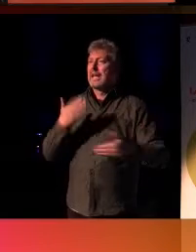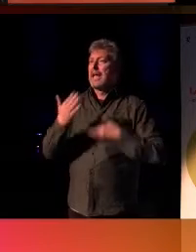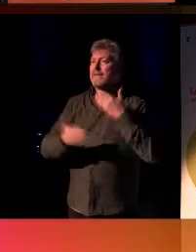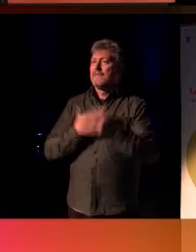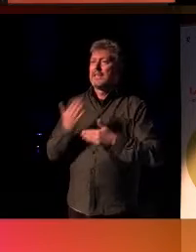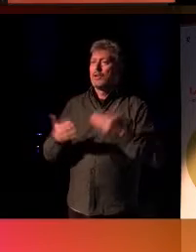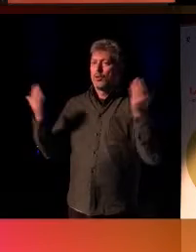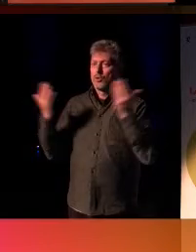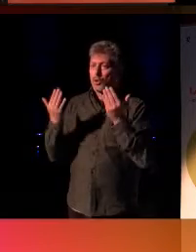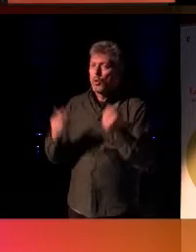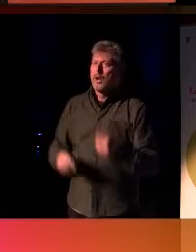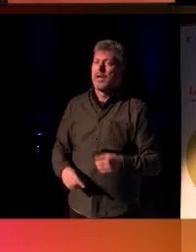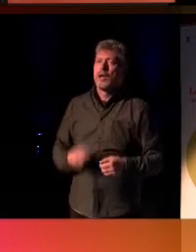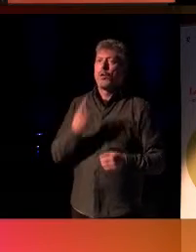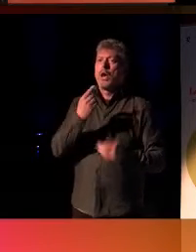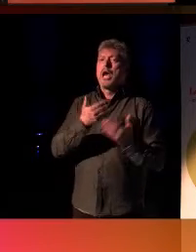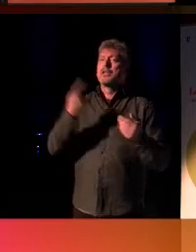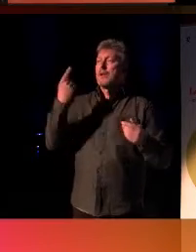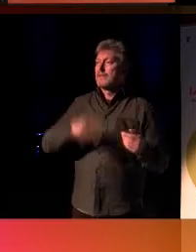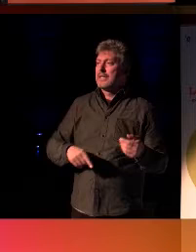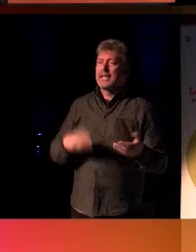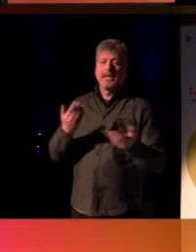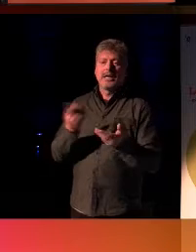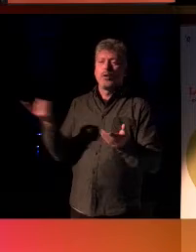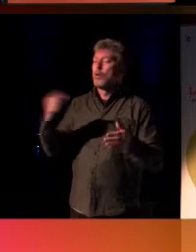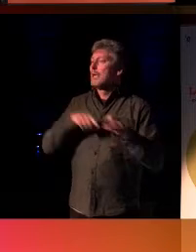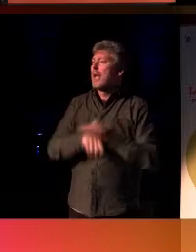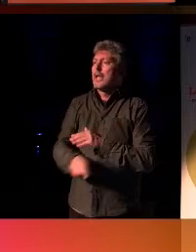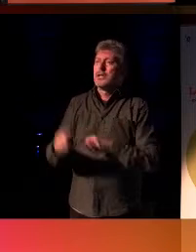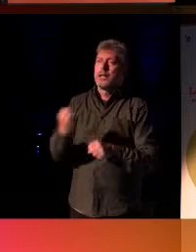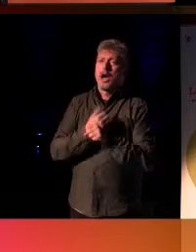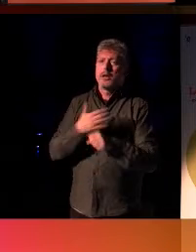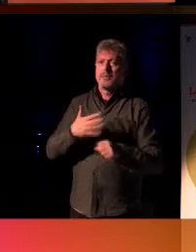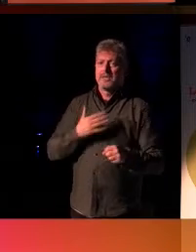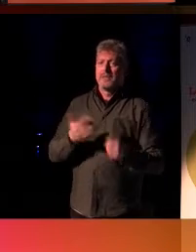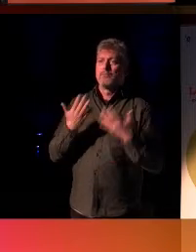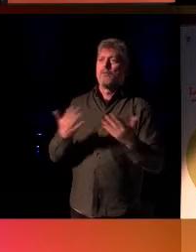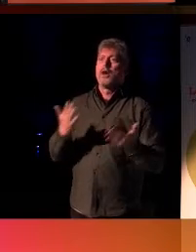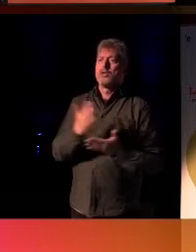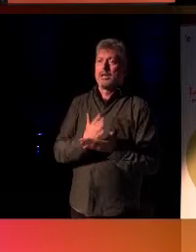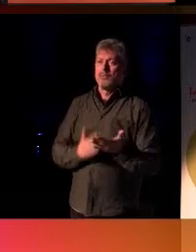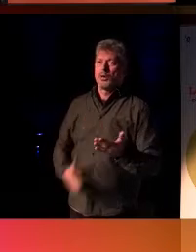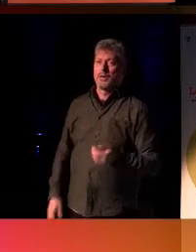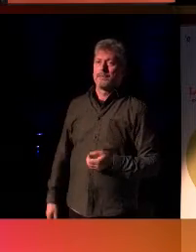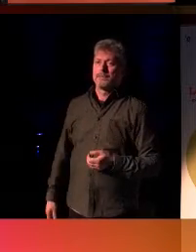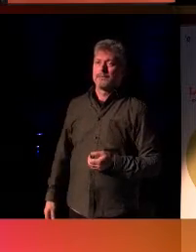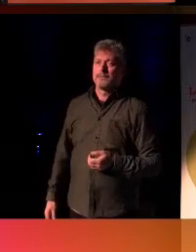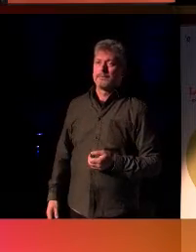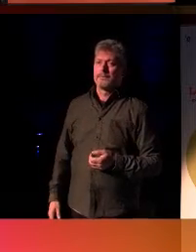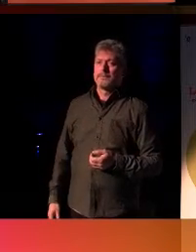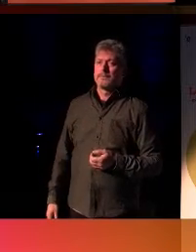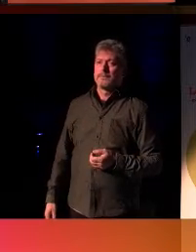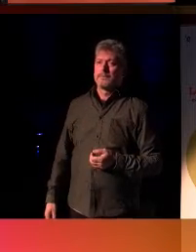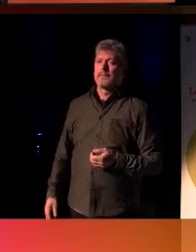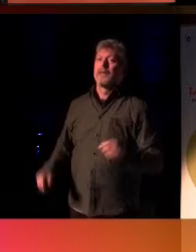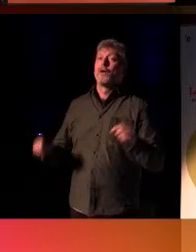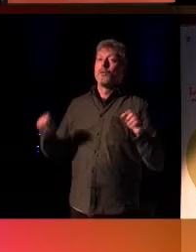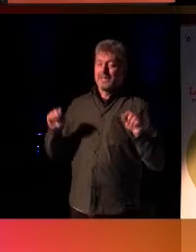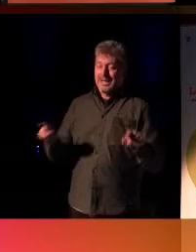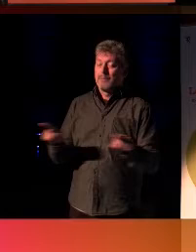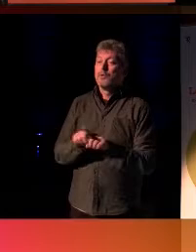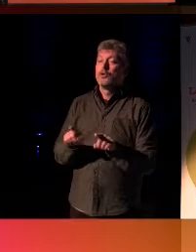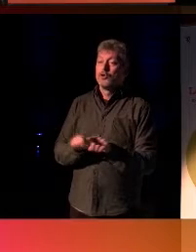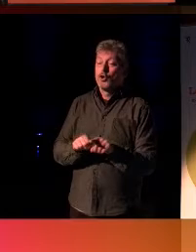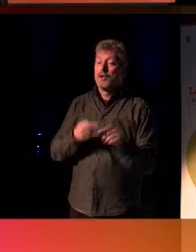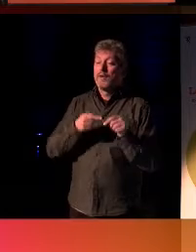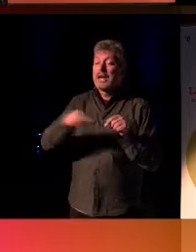er en av ti som ikke kommer inn i arbeidslivet på den vanlige måten. Dette gir helseutfordringer for resten